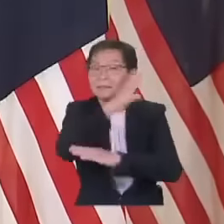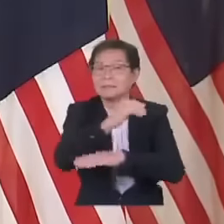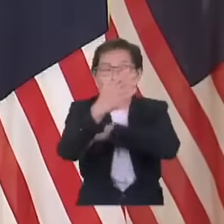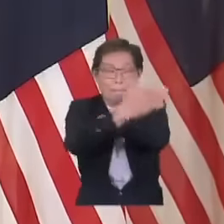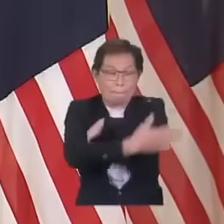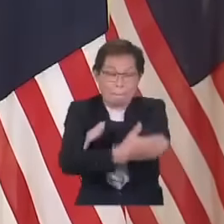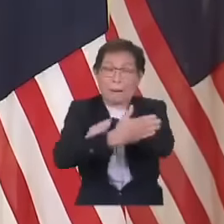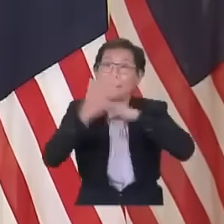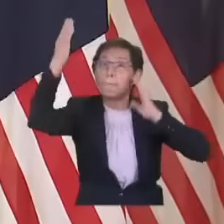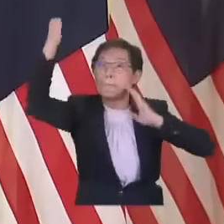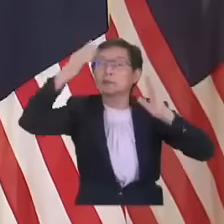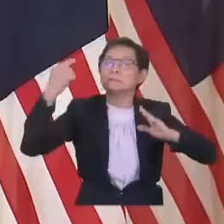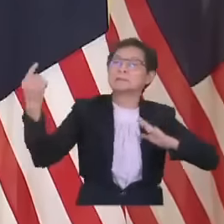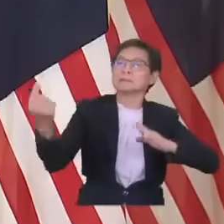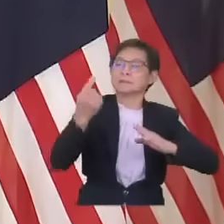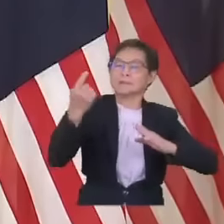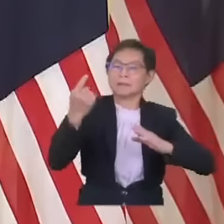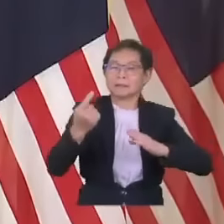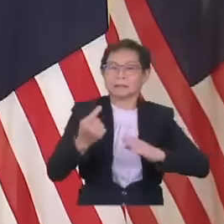negara